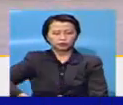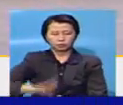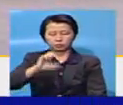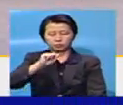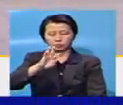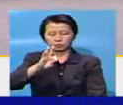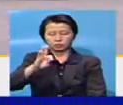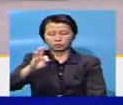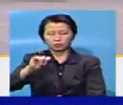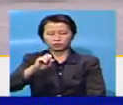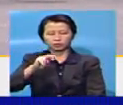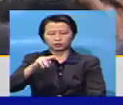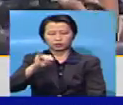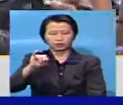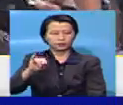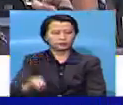Afandi Raja Mohamad no